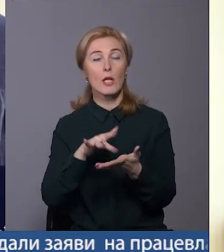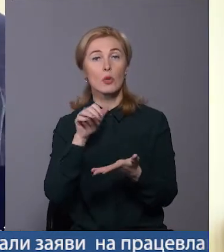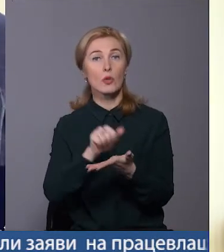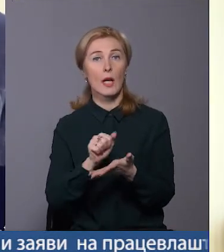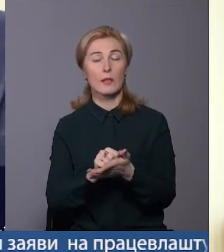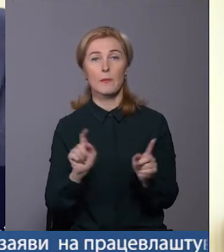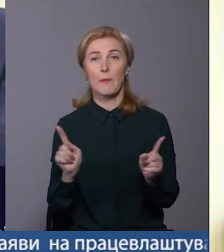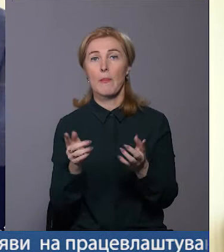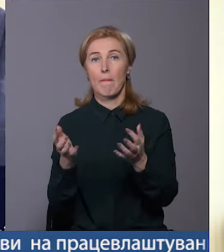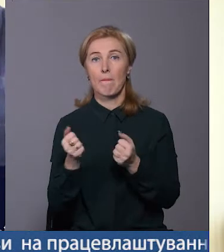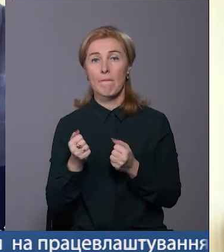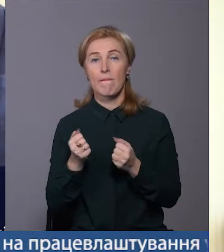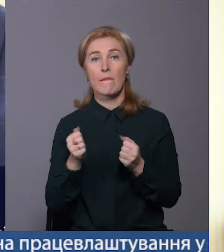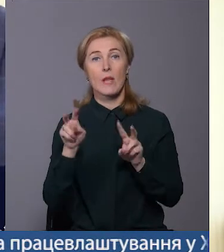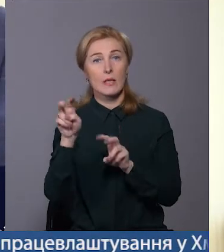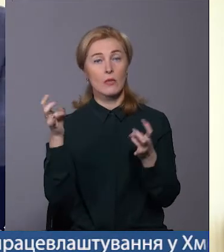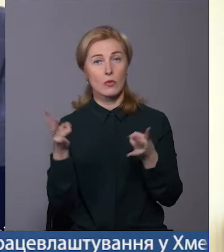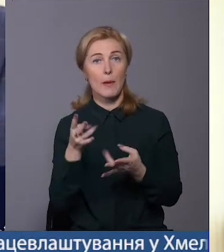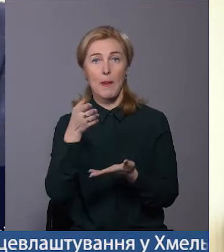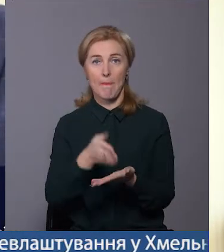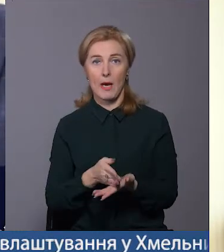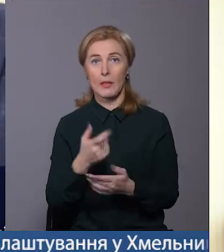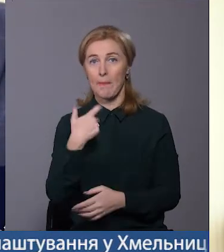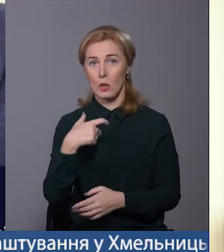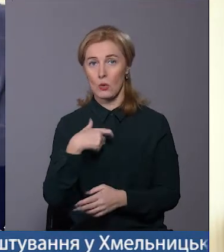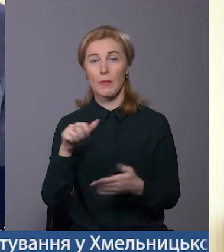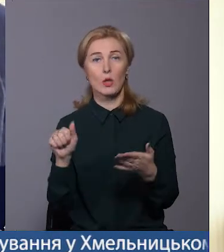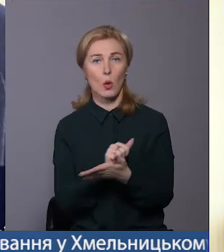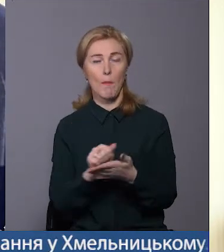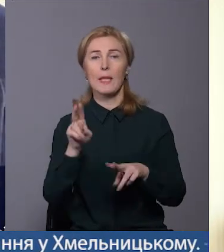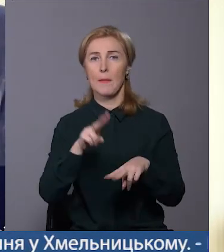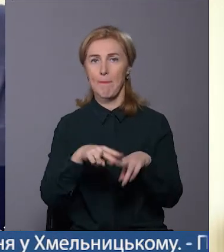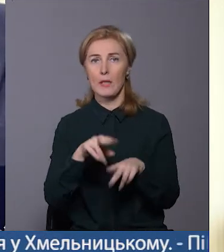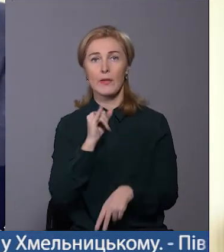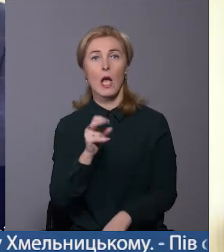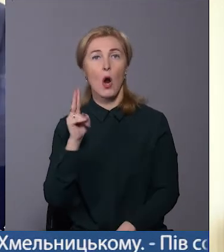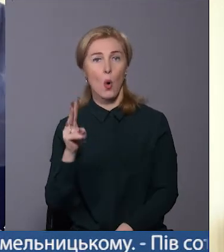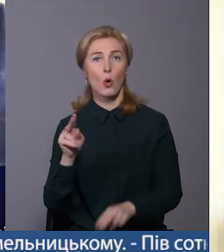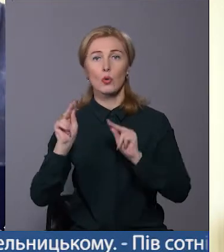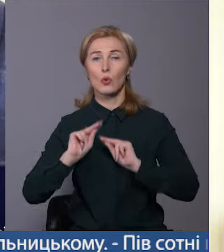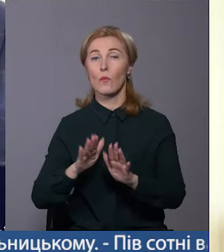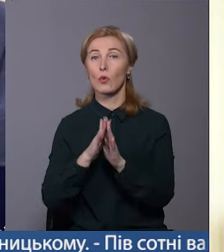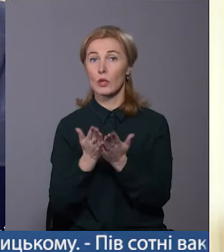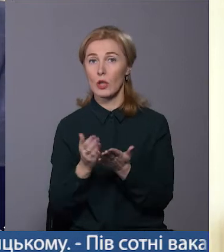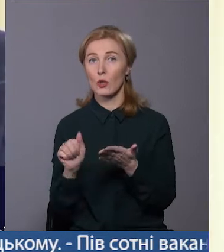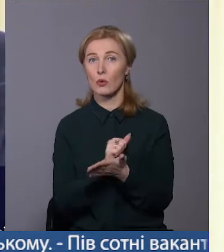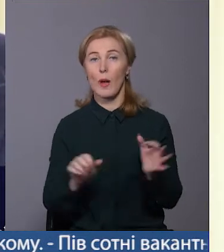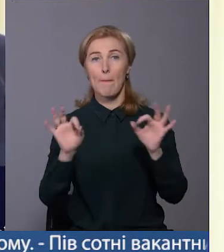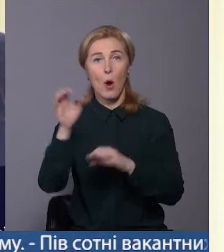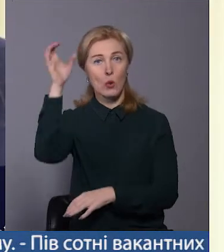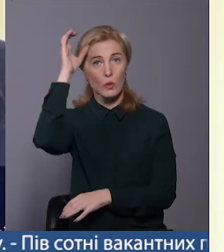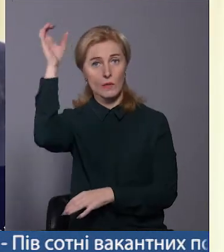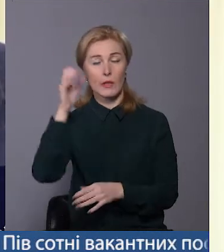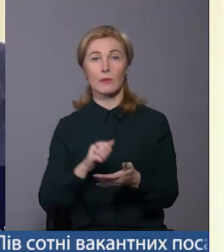щоб отримати статус, необхідно мати при собі первинні документи, паспорт, ідентифікаційний код, трудову книжку, документ про освіту.